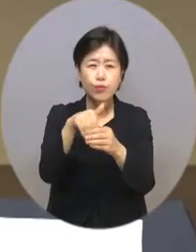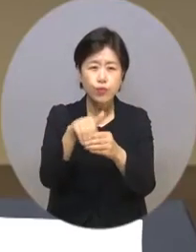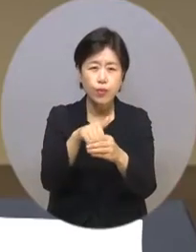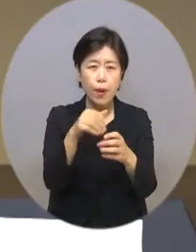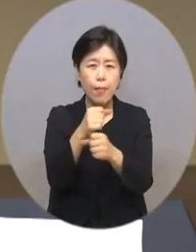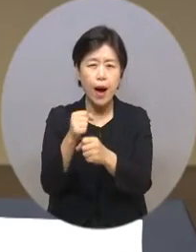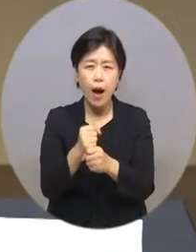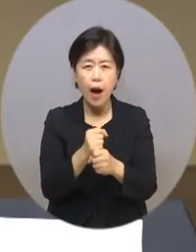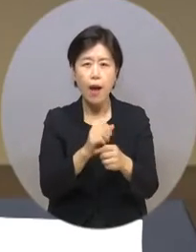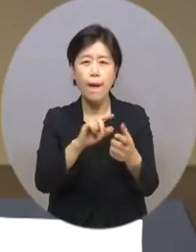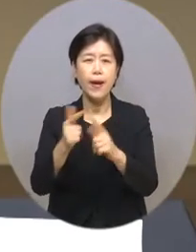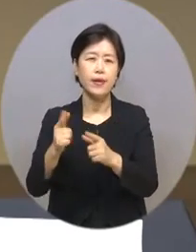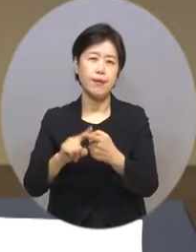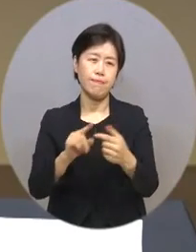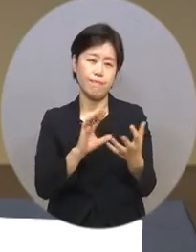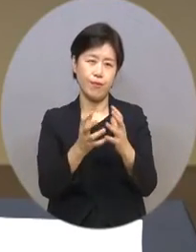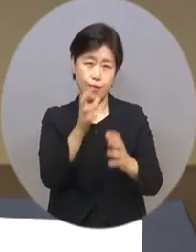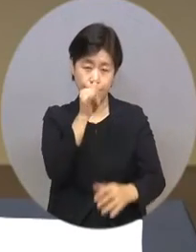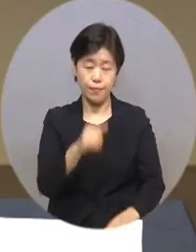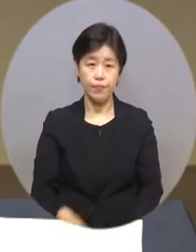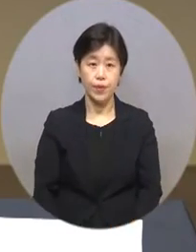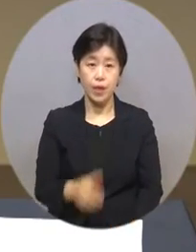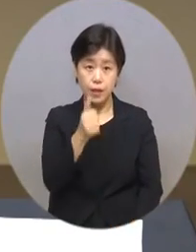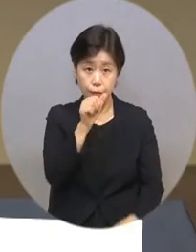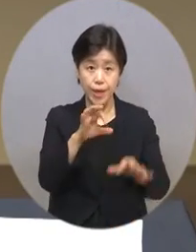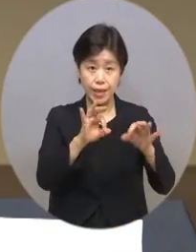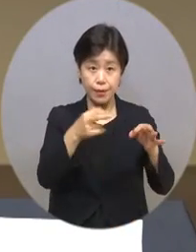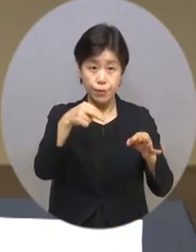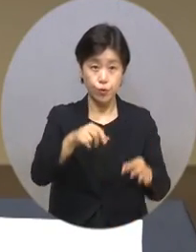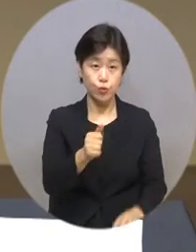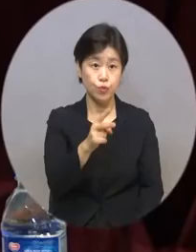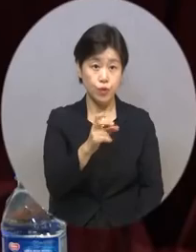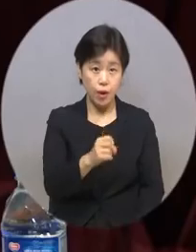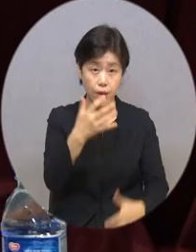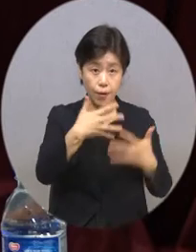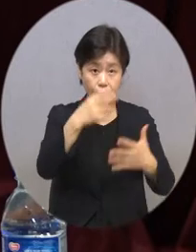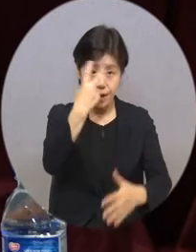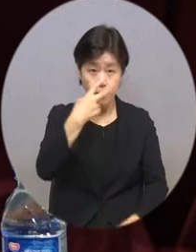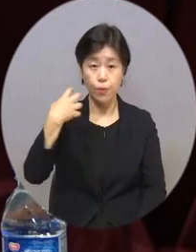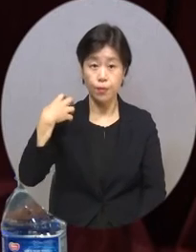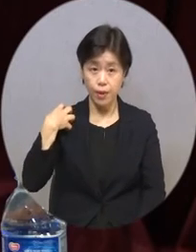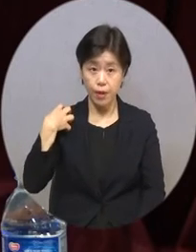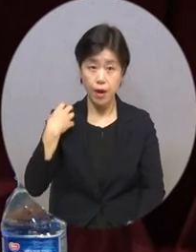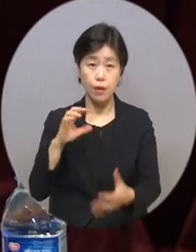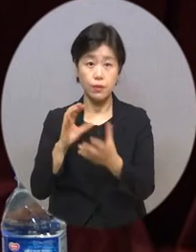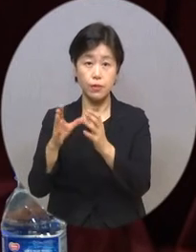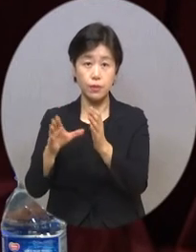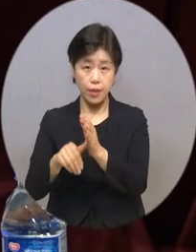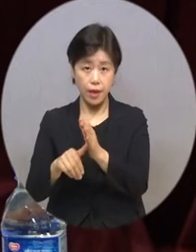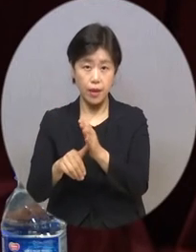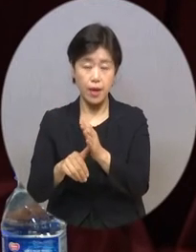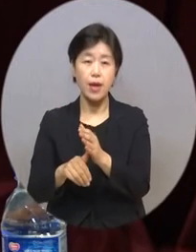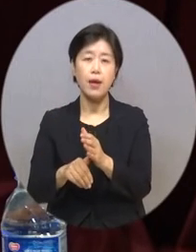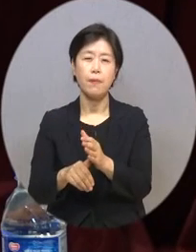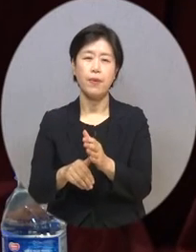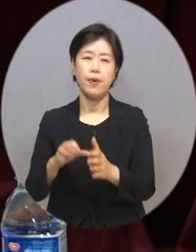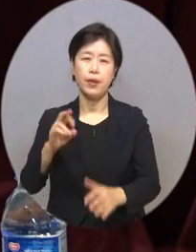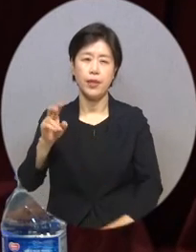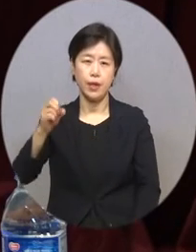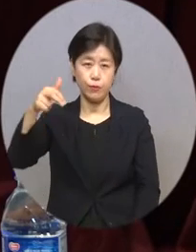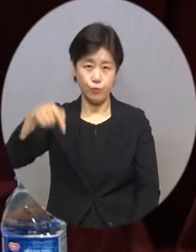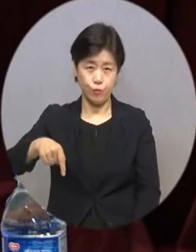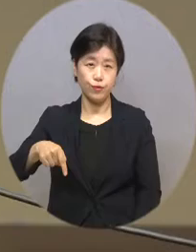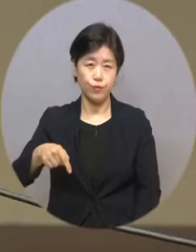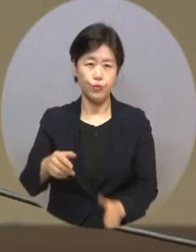논했습니다. 포럼 4회는 김수영 감독이 맡아 진행했으며 토론회는 김재구 양주시